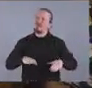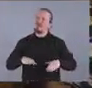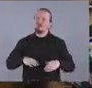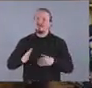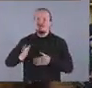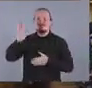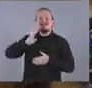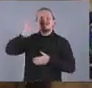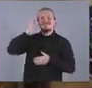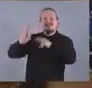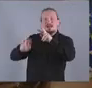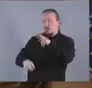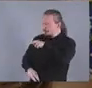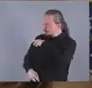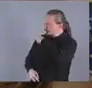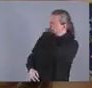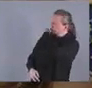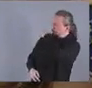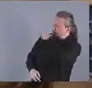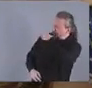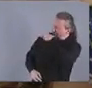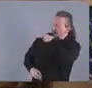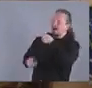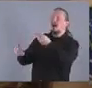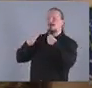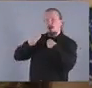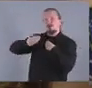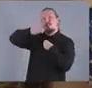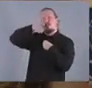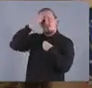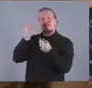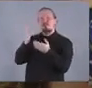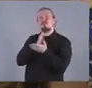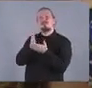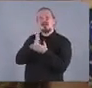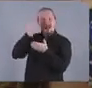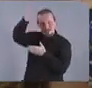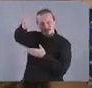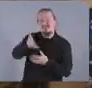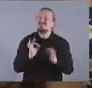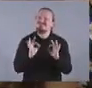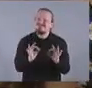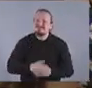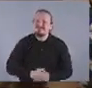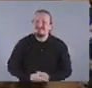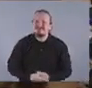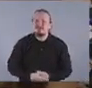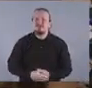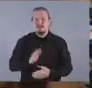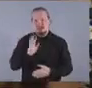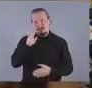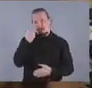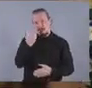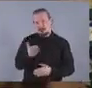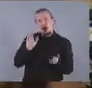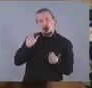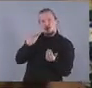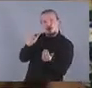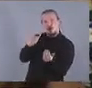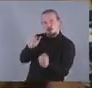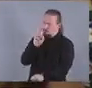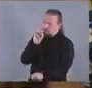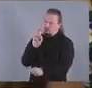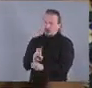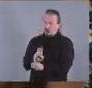passé, c'est le meilleur moyen de préparer l'avenir. C'est par quoi nous vous soumettons ce vœu et nous maintenons